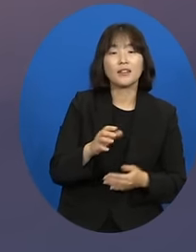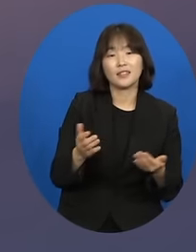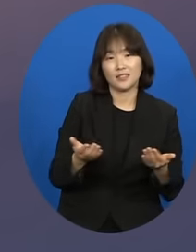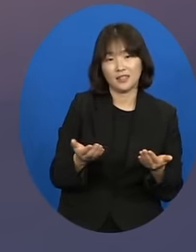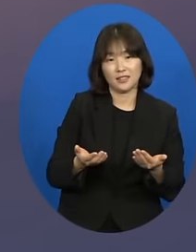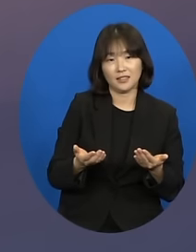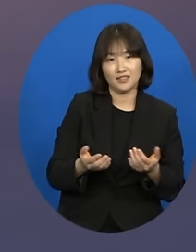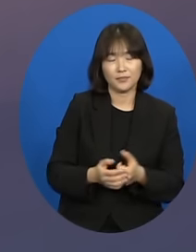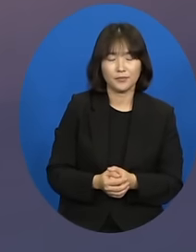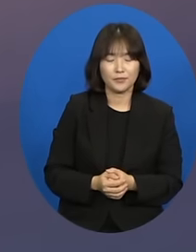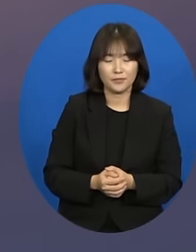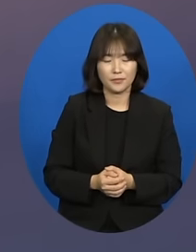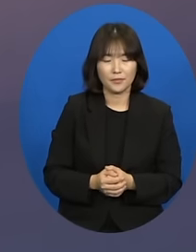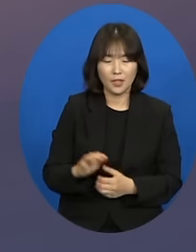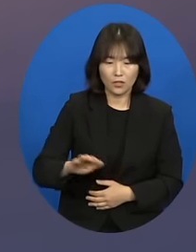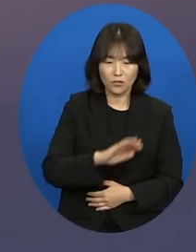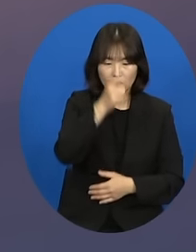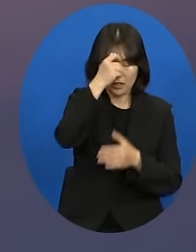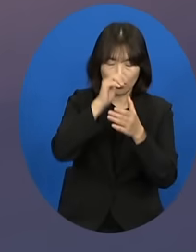때 마치